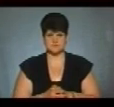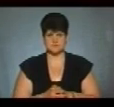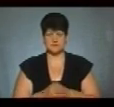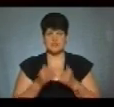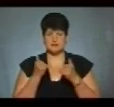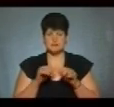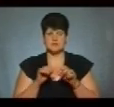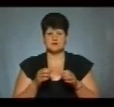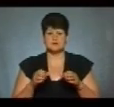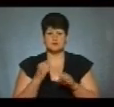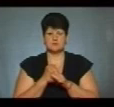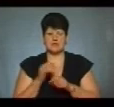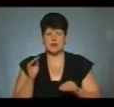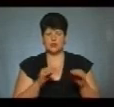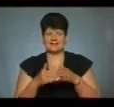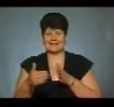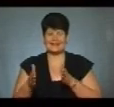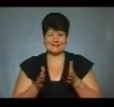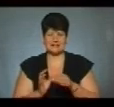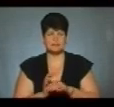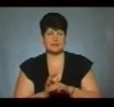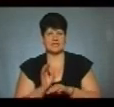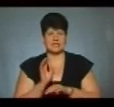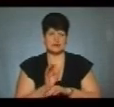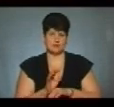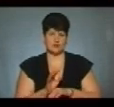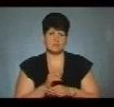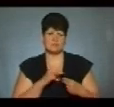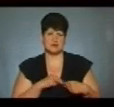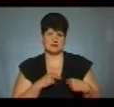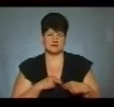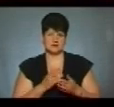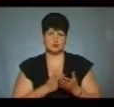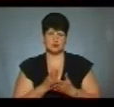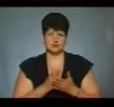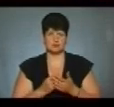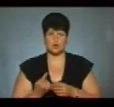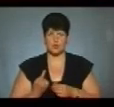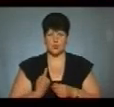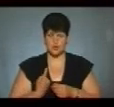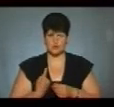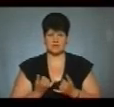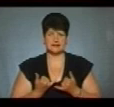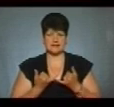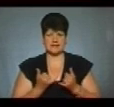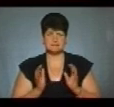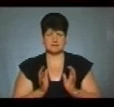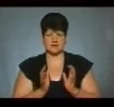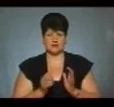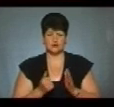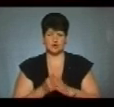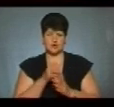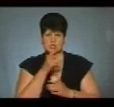Зараз ми сформували контейнер, який передамо працівникам служби охорони для зберігання до